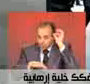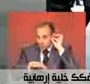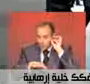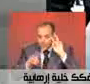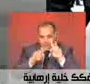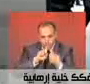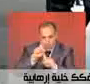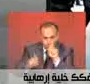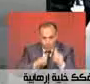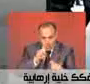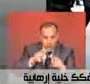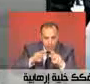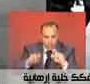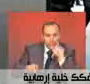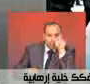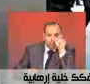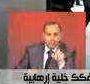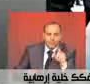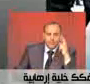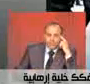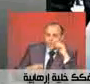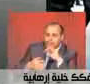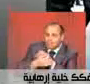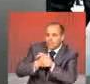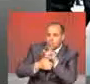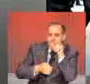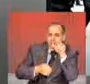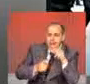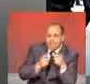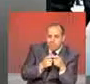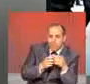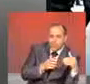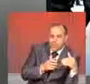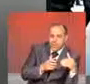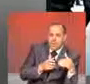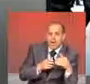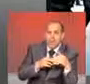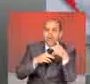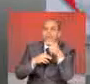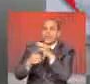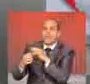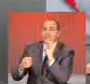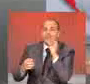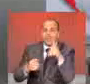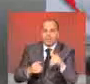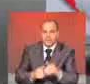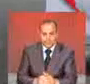لاستكمال الأبحاث والتعرف على مدى علاقة هذه الخلية بخلايا أخرى.